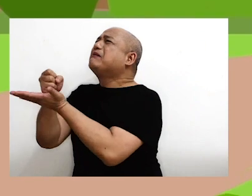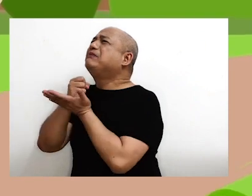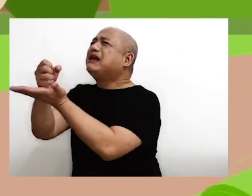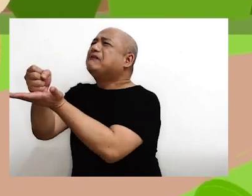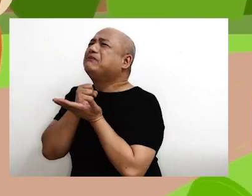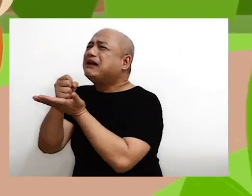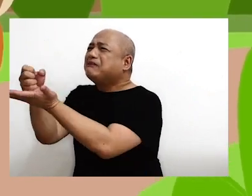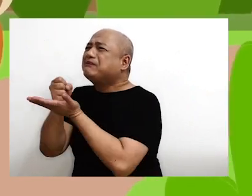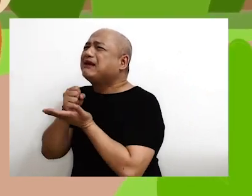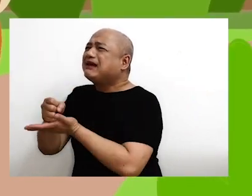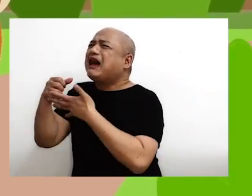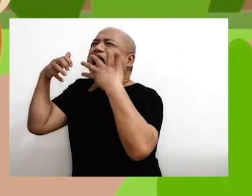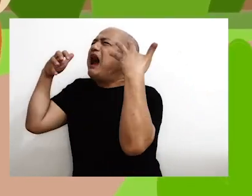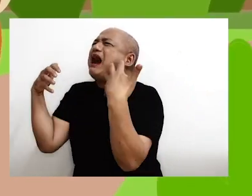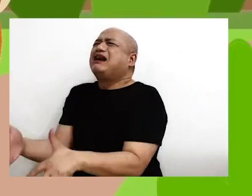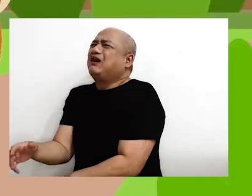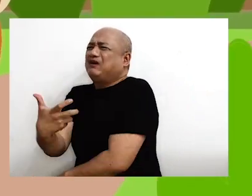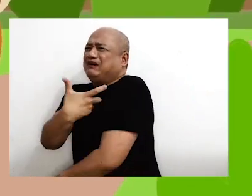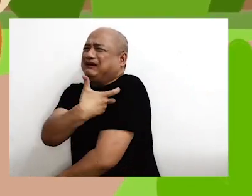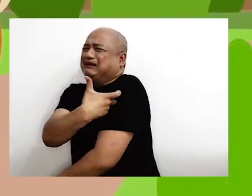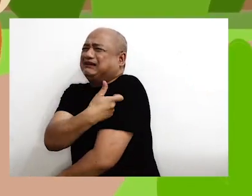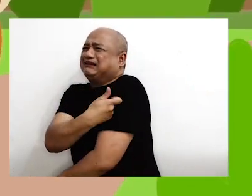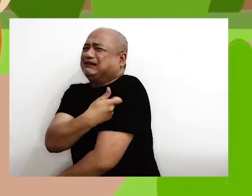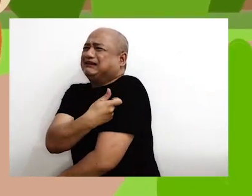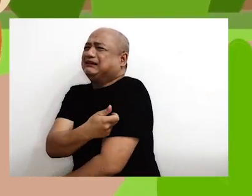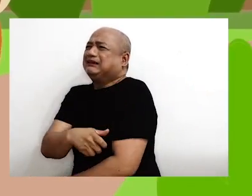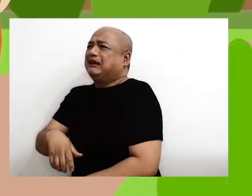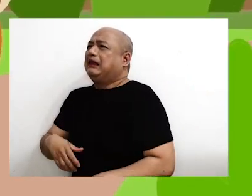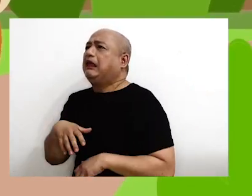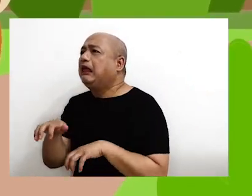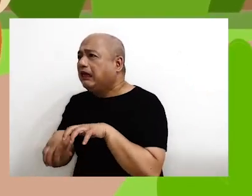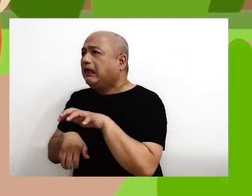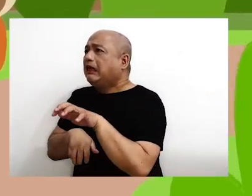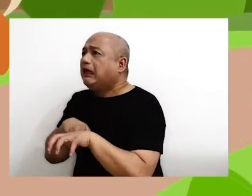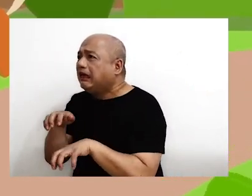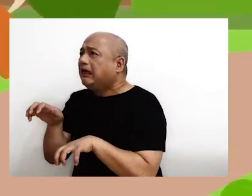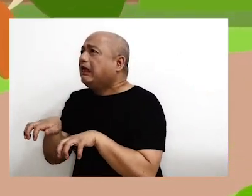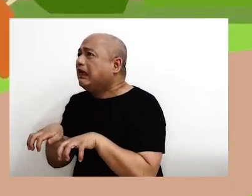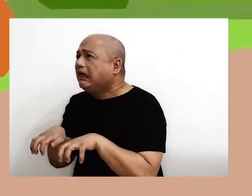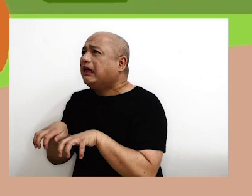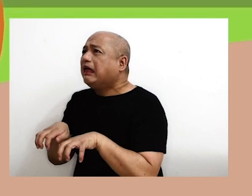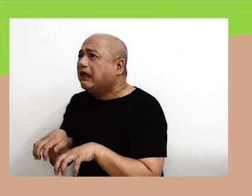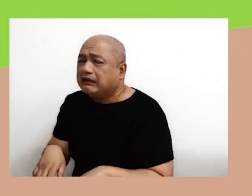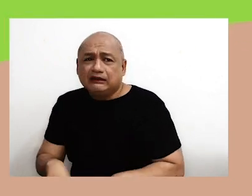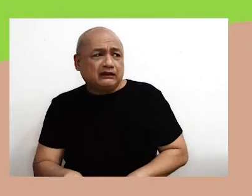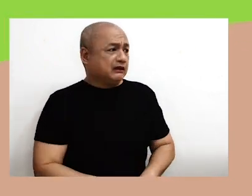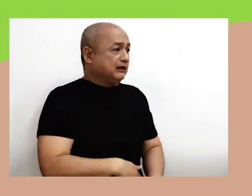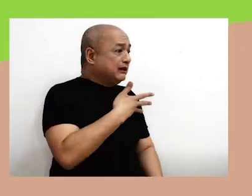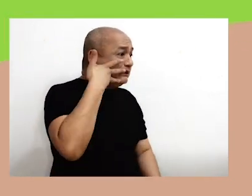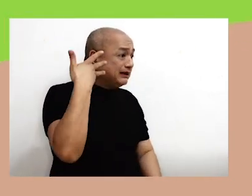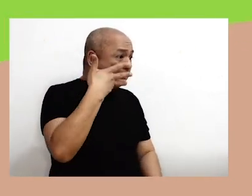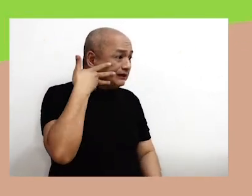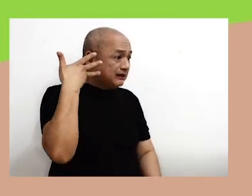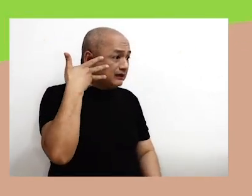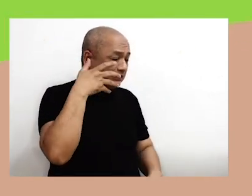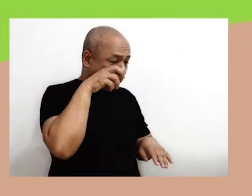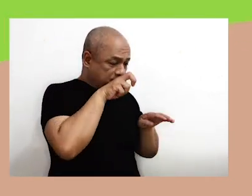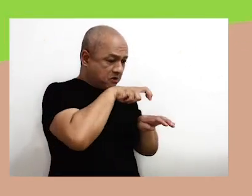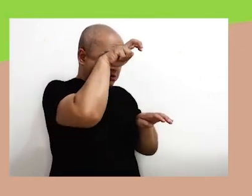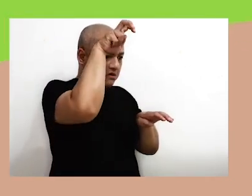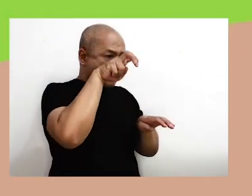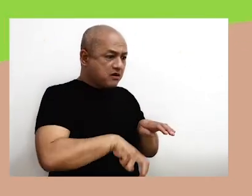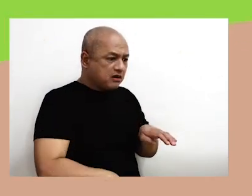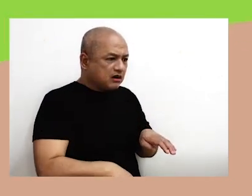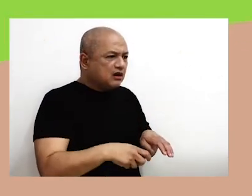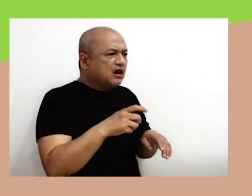Nanginginig na sigaw ni Biko. Pasok ka! Anong problema, Biko? Saan ka ba galing